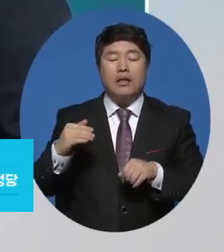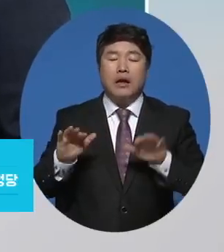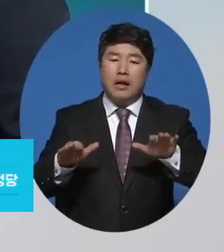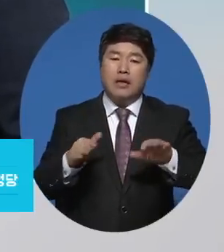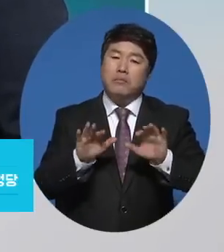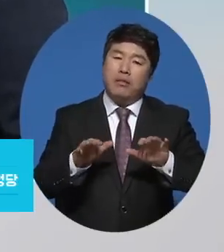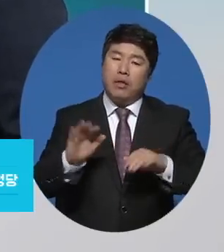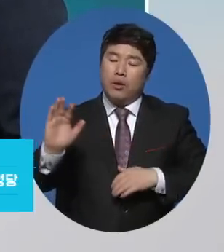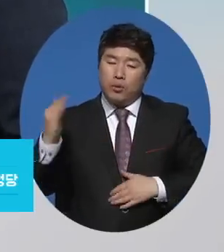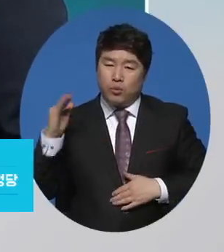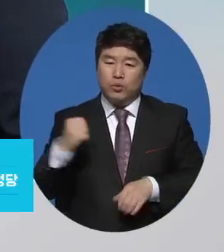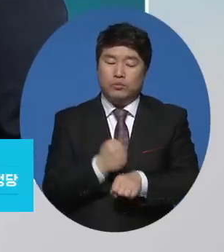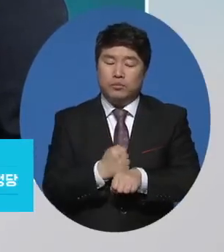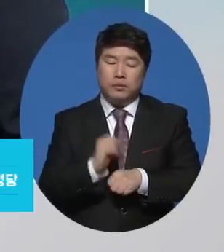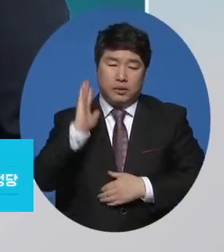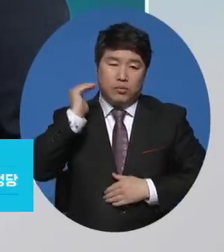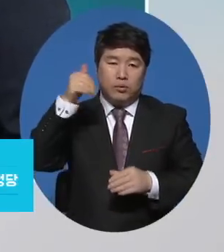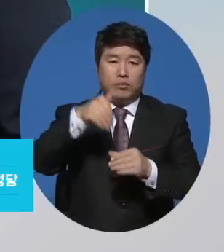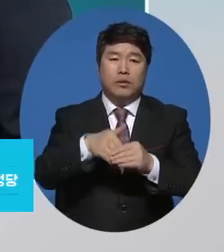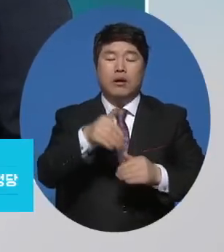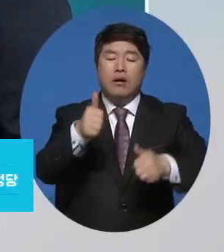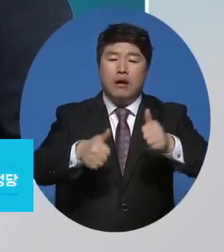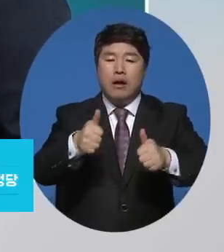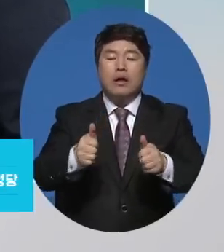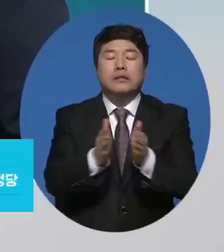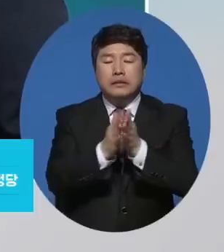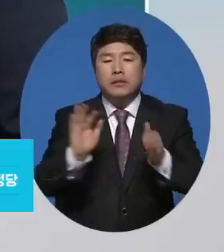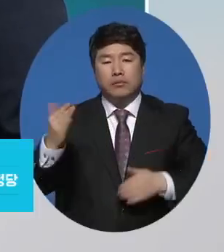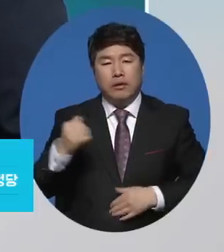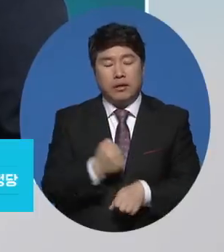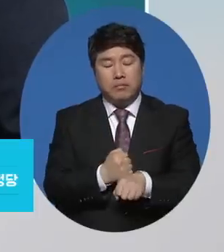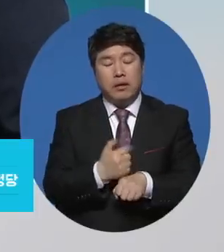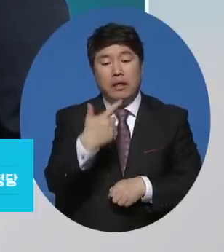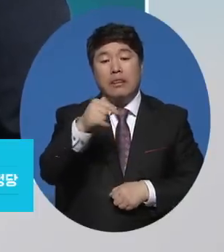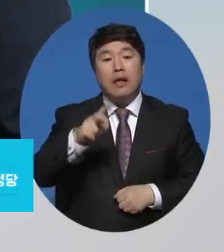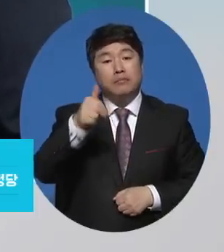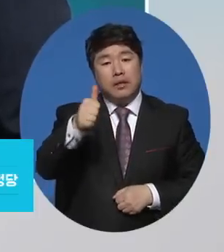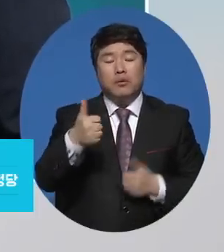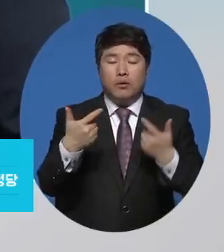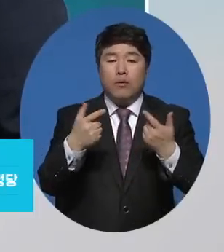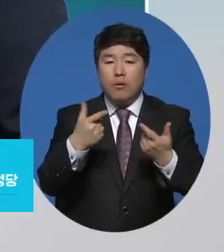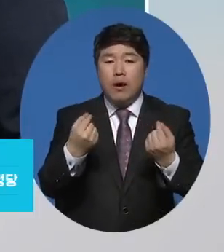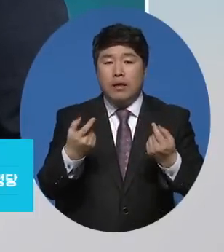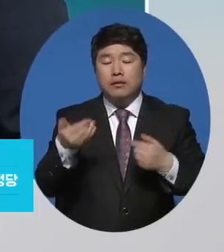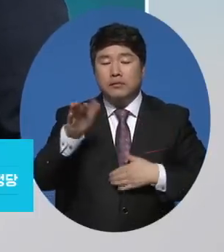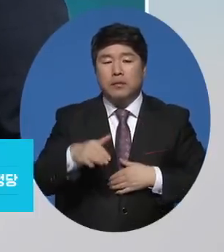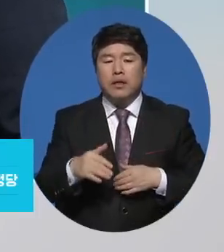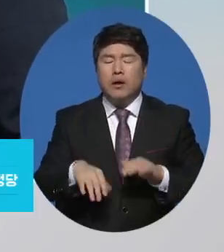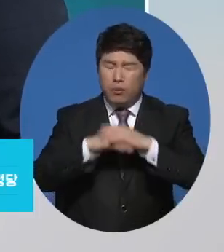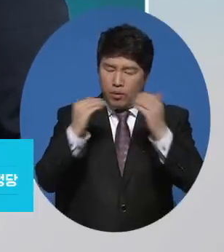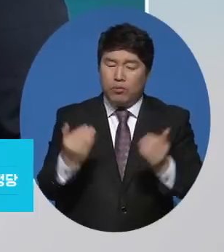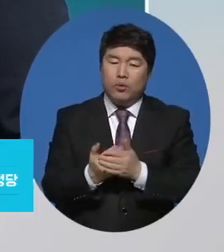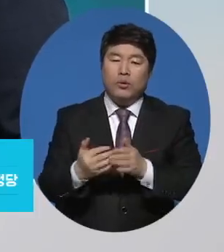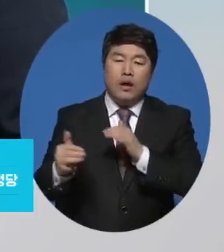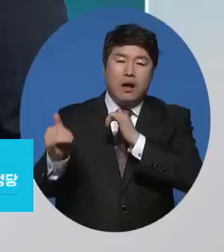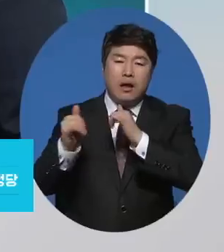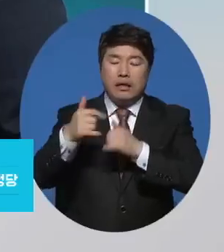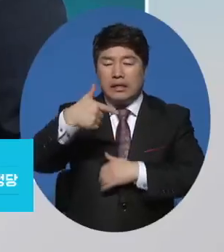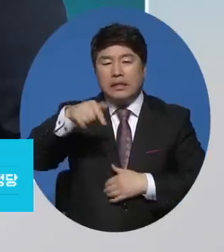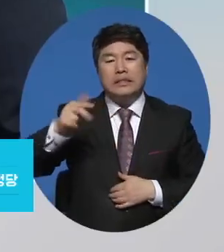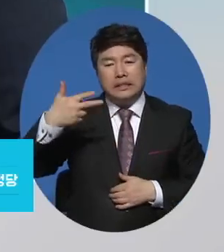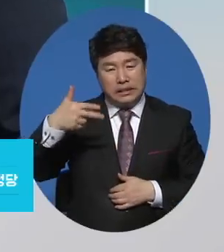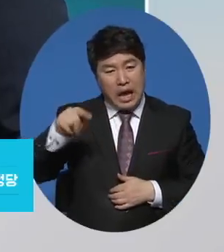경성이 시 시작되니까 아무래도 아마 남 사도 마찬가지일 겁니다만 그 기자분들 일일이 전화받기 좀 힘든 건 요즘은